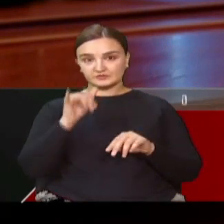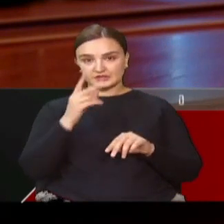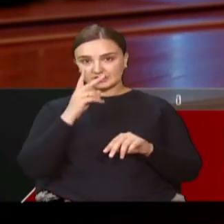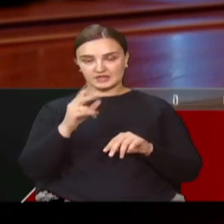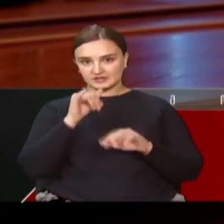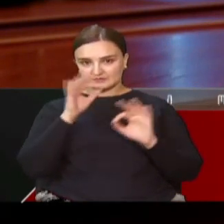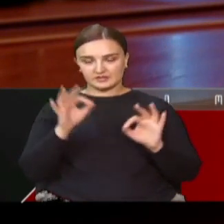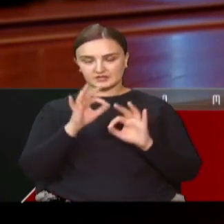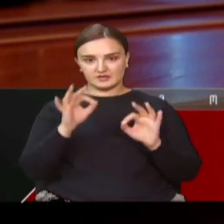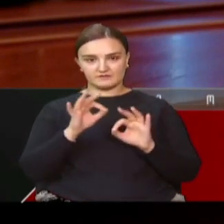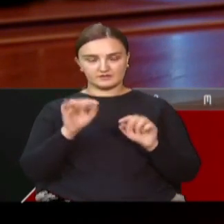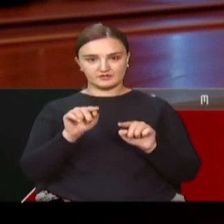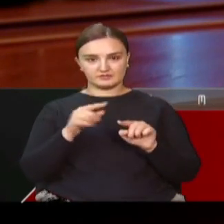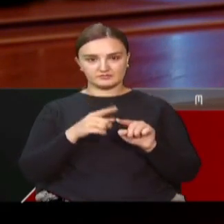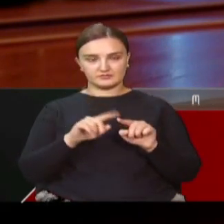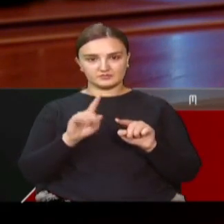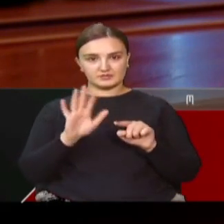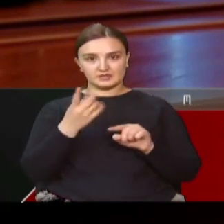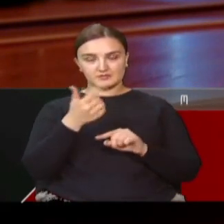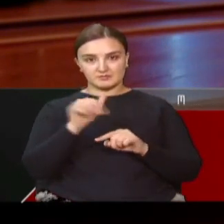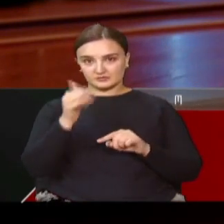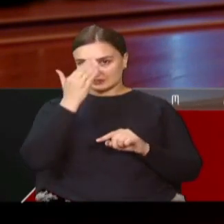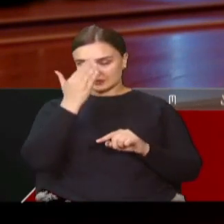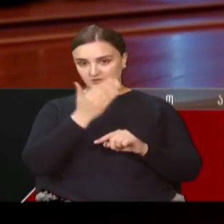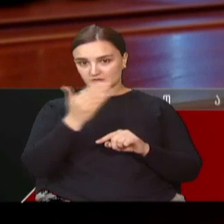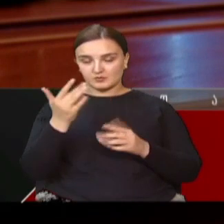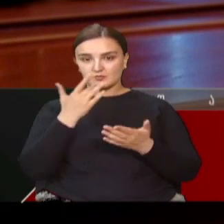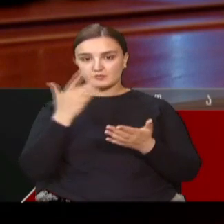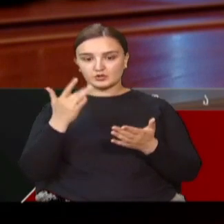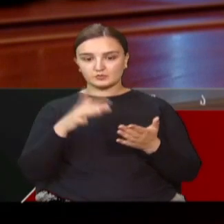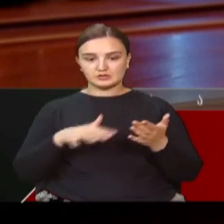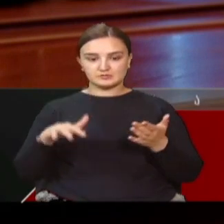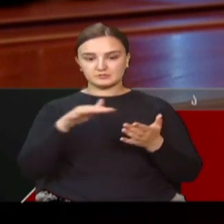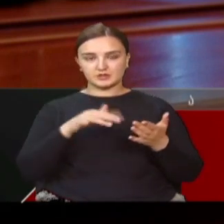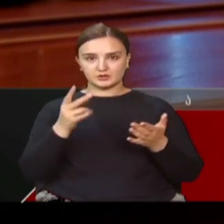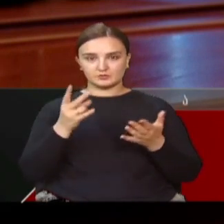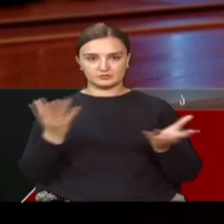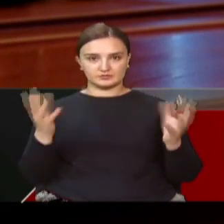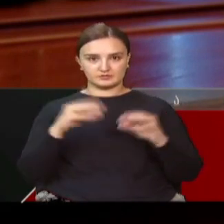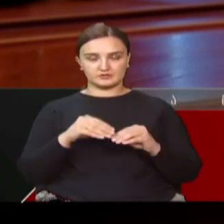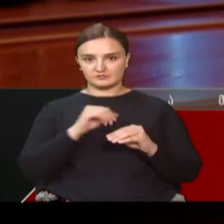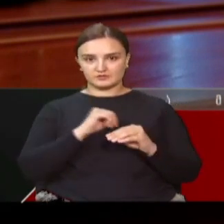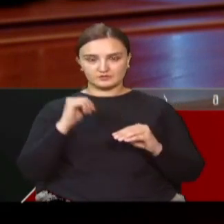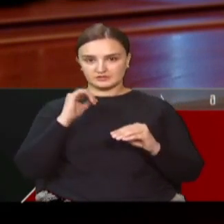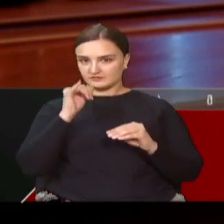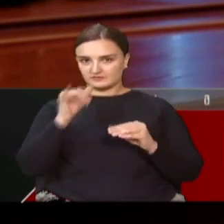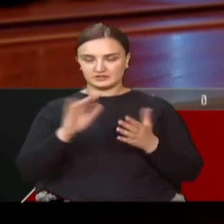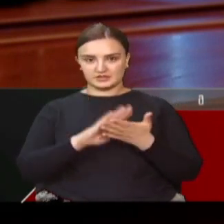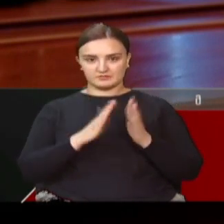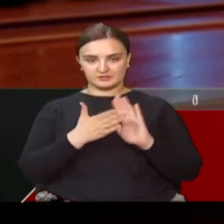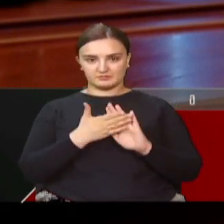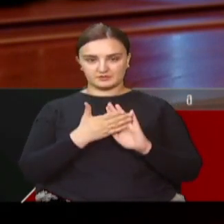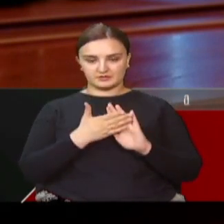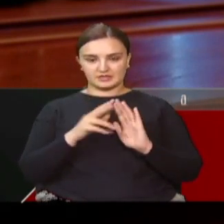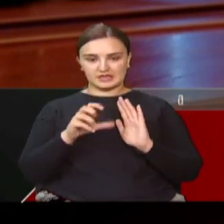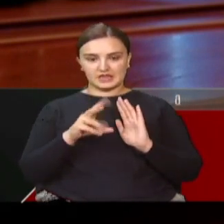ვერავინ, ვის ირგვლივაც შეიძლება არა მარტო საზოგადოება, პოლიტიკური სპექტრიც კი გაერთიანდეს. Თვითონაც ვერ თანხმდებიან. Lelu ambobs, me